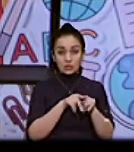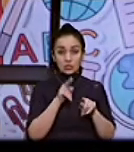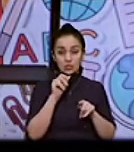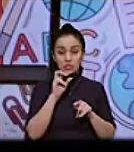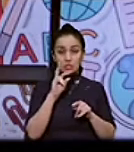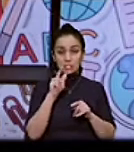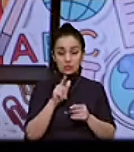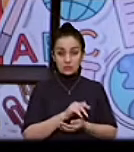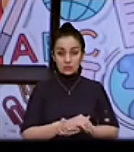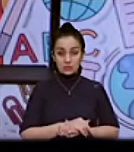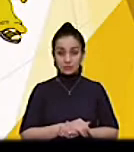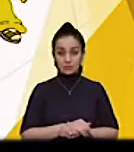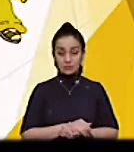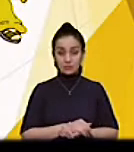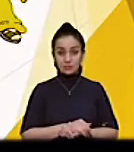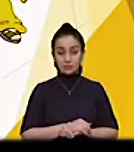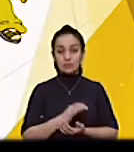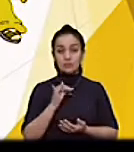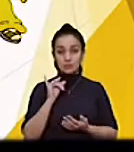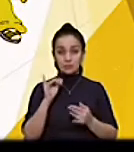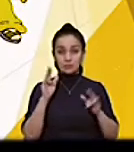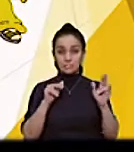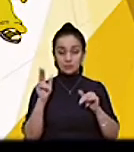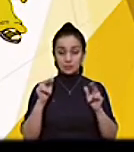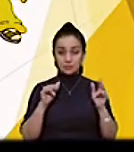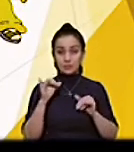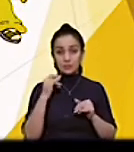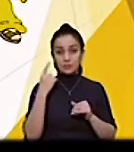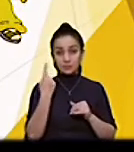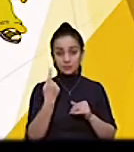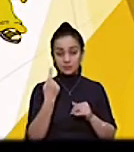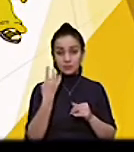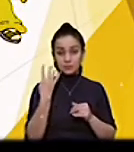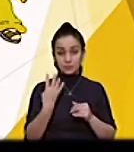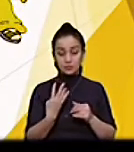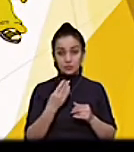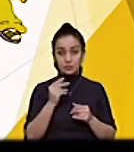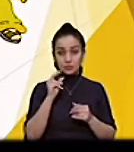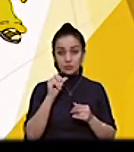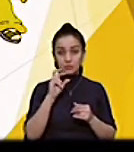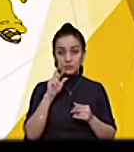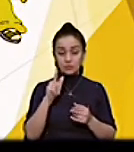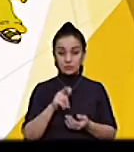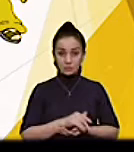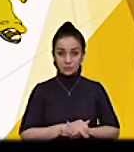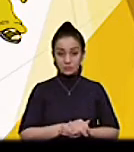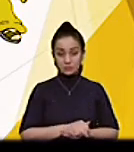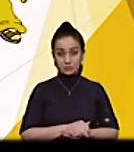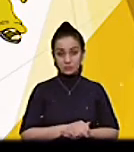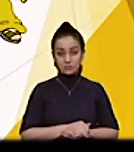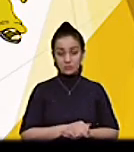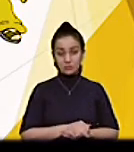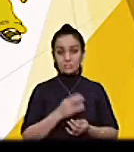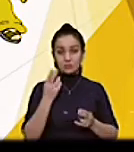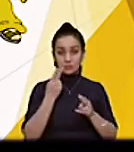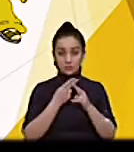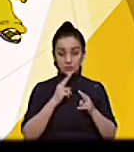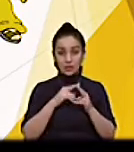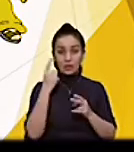части и закрашиваем 1/4 часть.